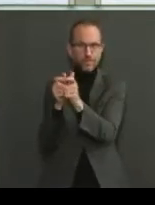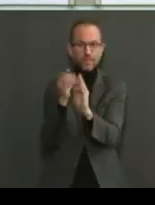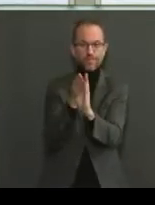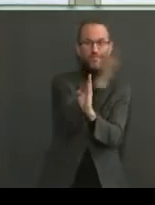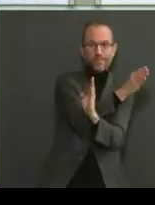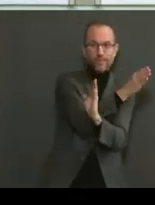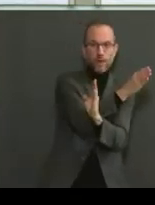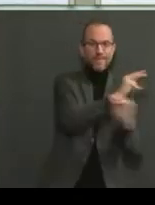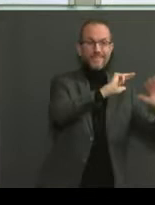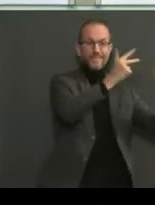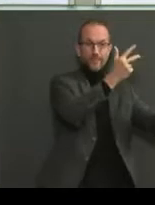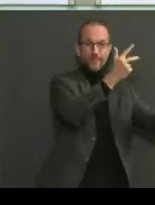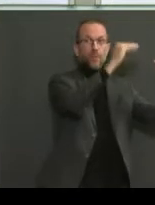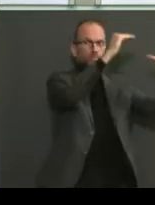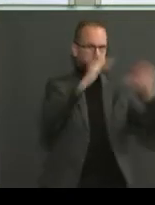semaine précédente.